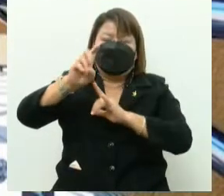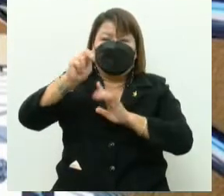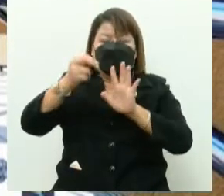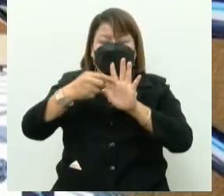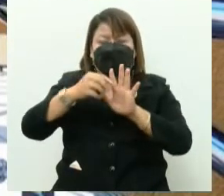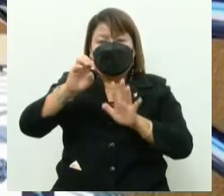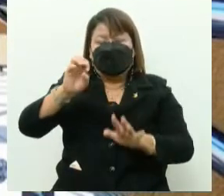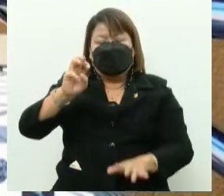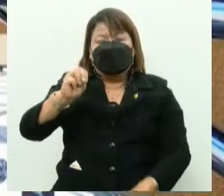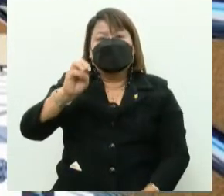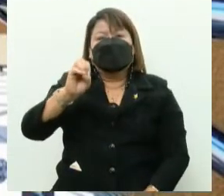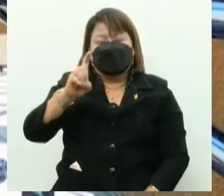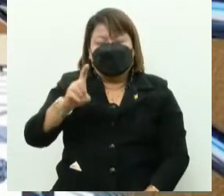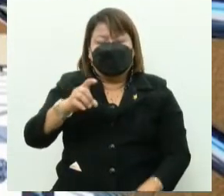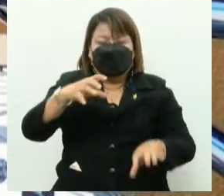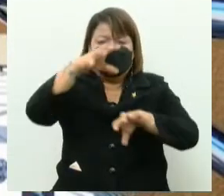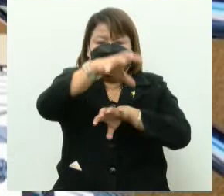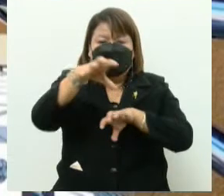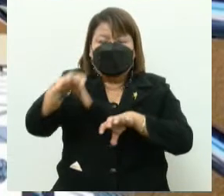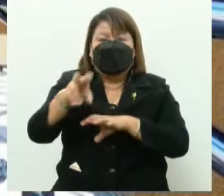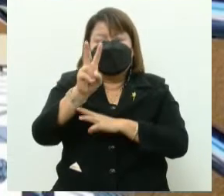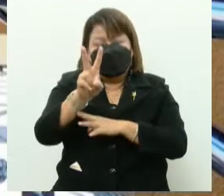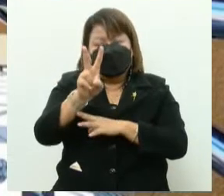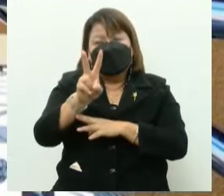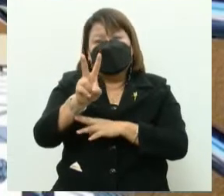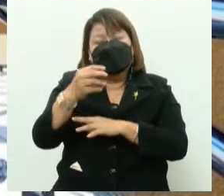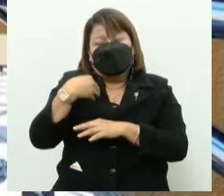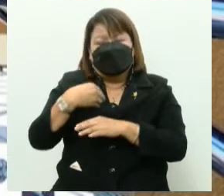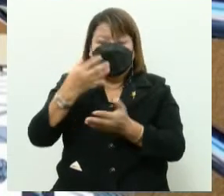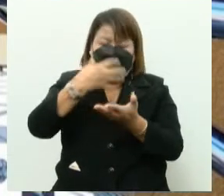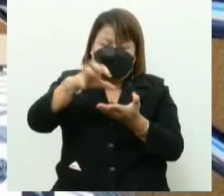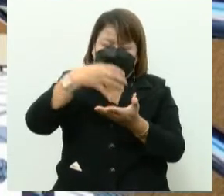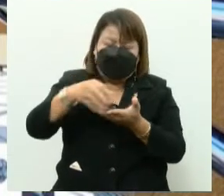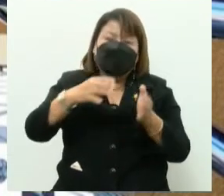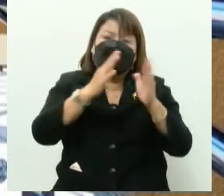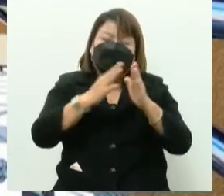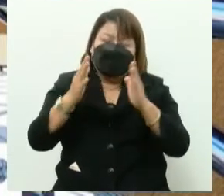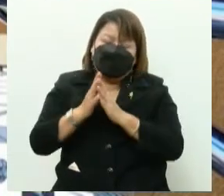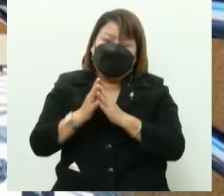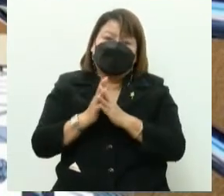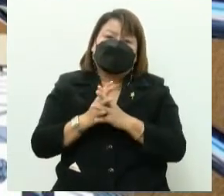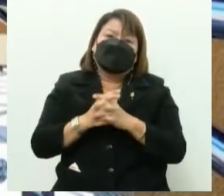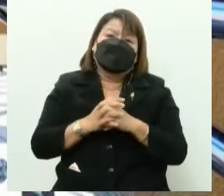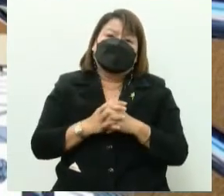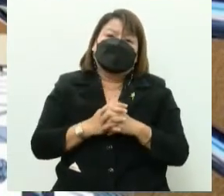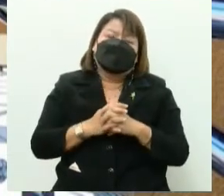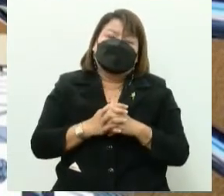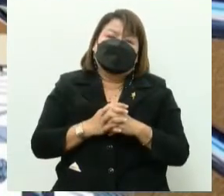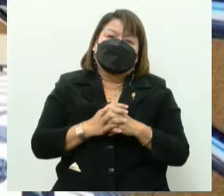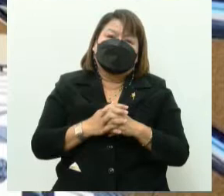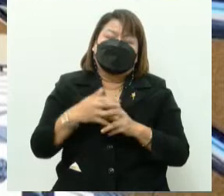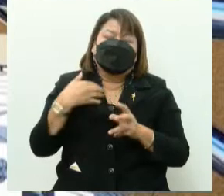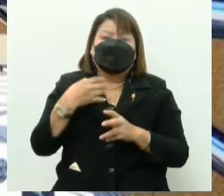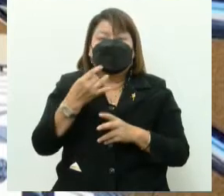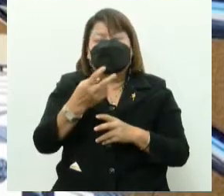ด้วยกัน2ฐานนะคะ1ก็คือฐานการเรียนรู้เล่าขานชุมชนบ้านเราชุมชนบ้านน้ำเค็มค่ะฐานนี้จะมีอะไรบ้